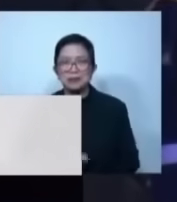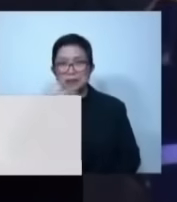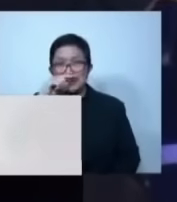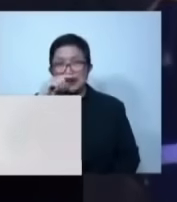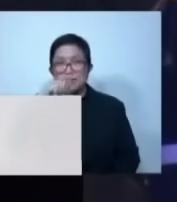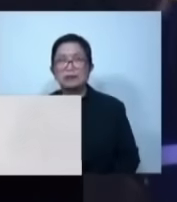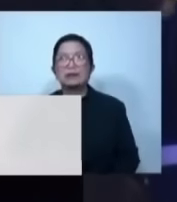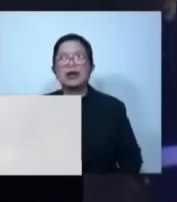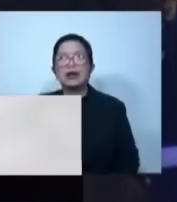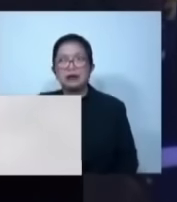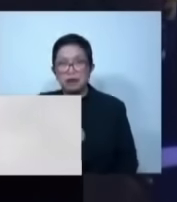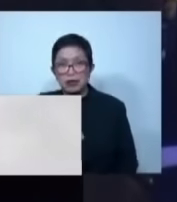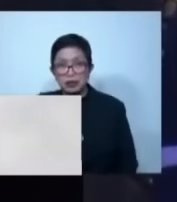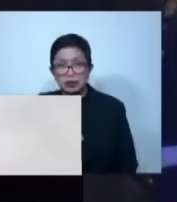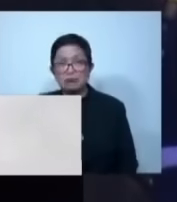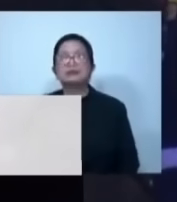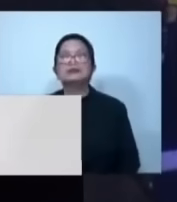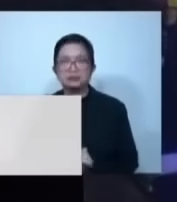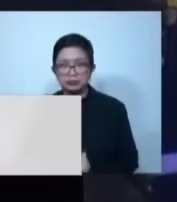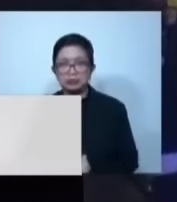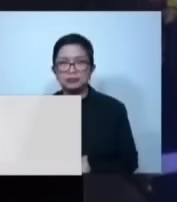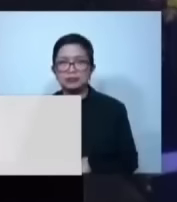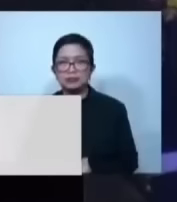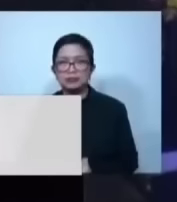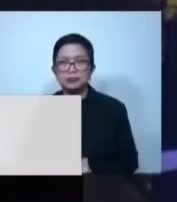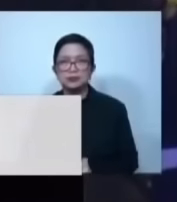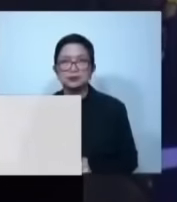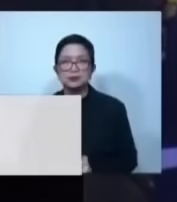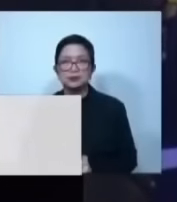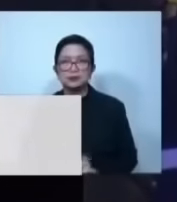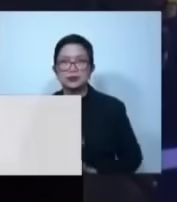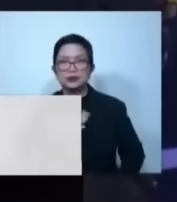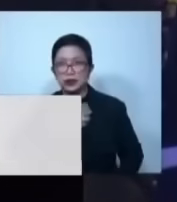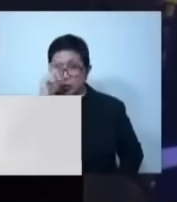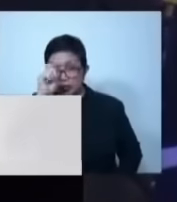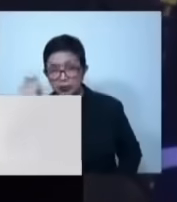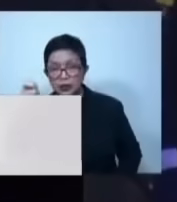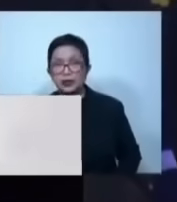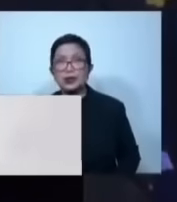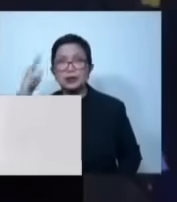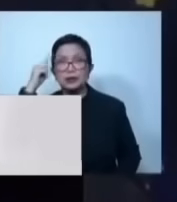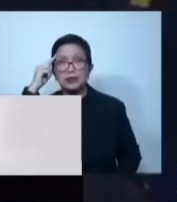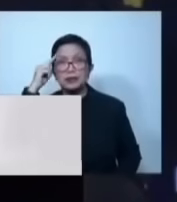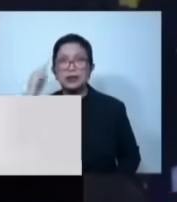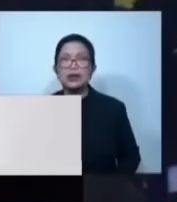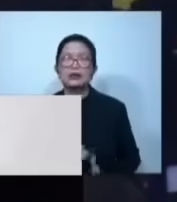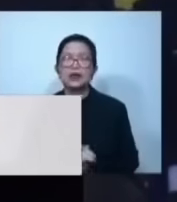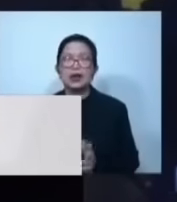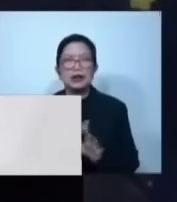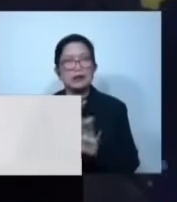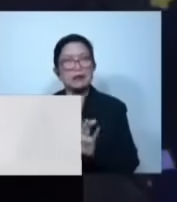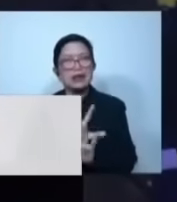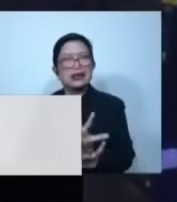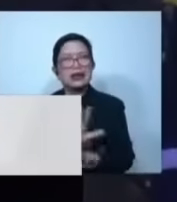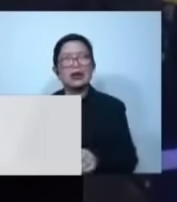Haj Muhammad Mahfud MD yang saya hormati pimpinan partai politik